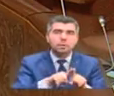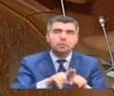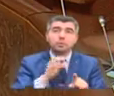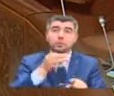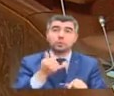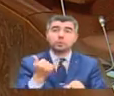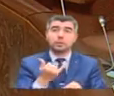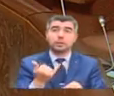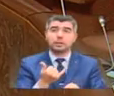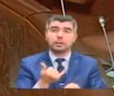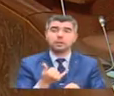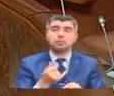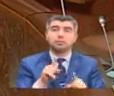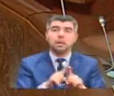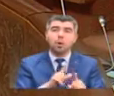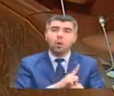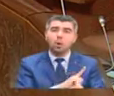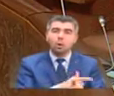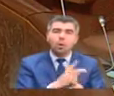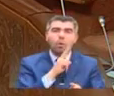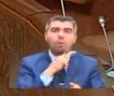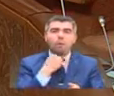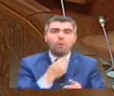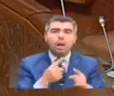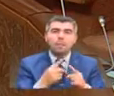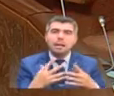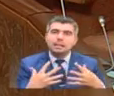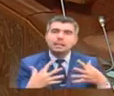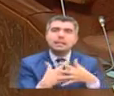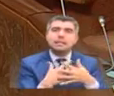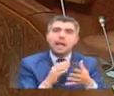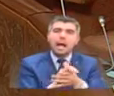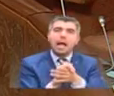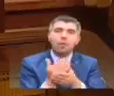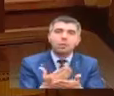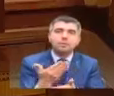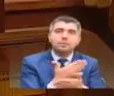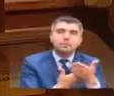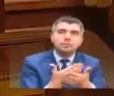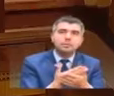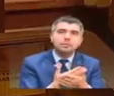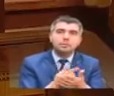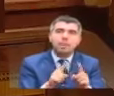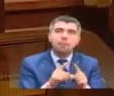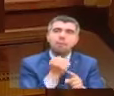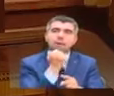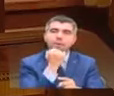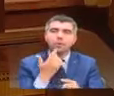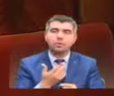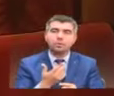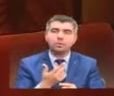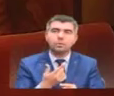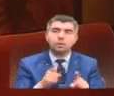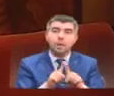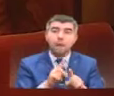اما بالسلطات المحليه اما بالحكومه باش نتعاونوا كلنا، لان محاربه الغش راه ما يمكنش تعرفي